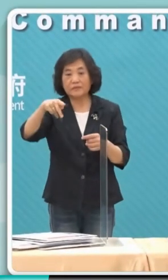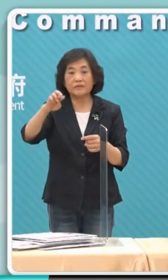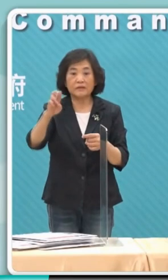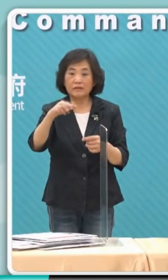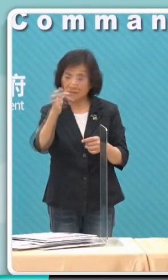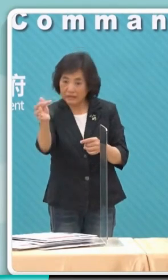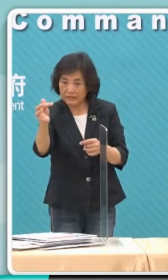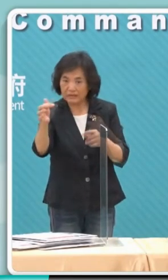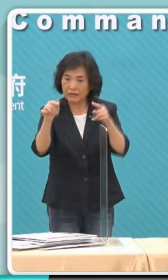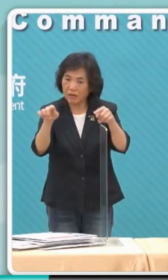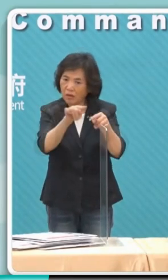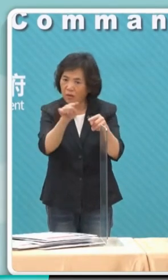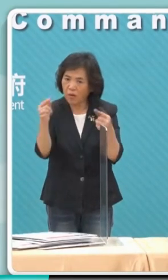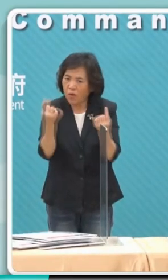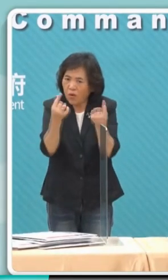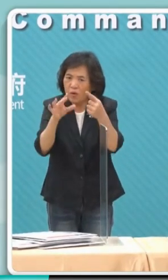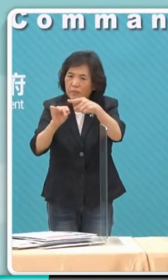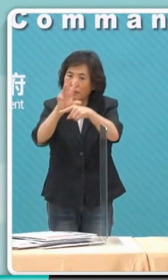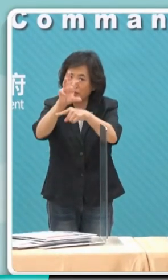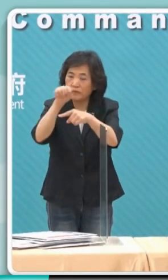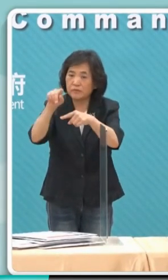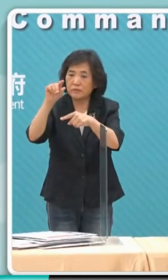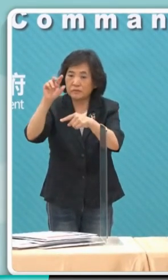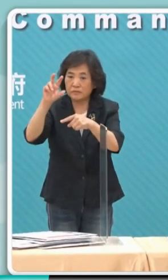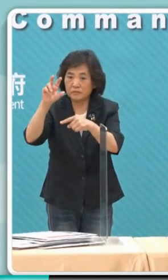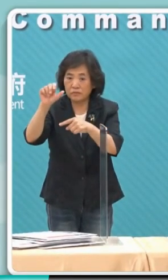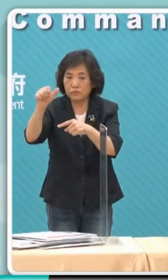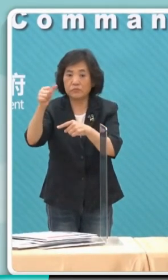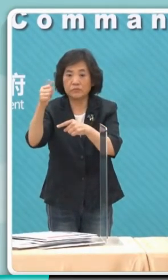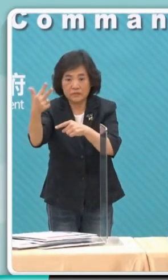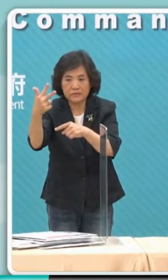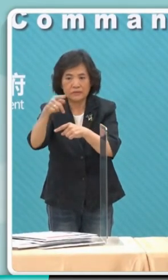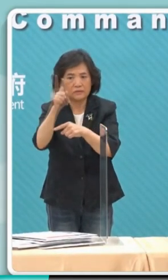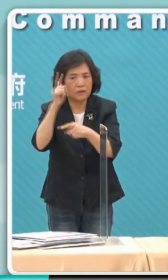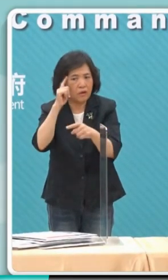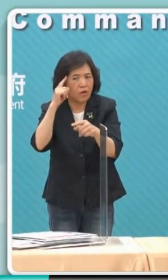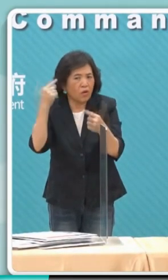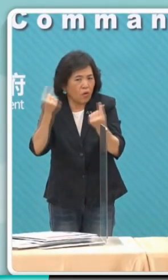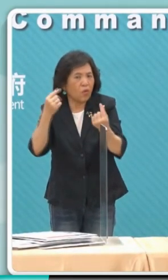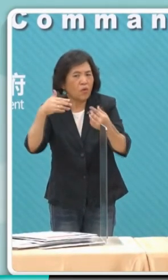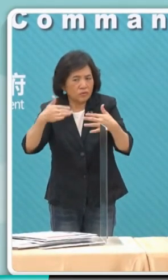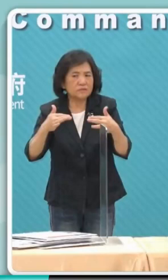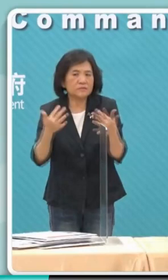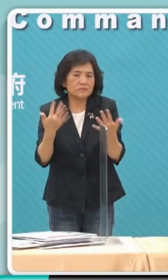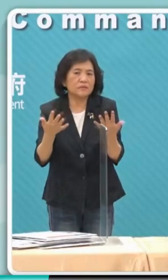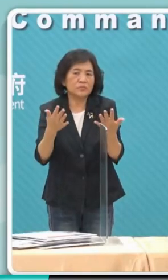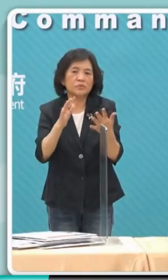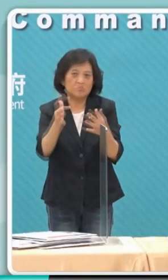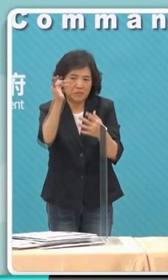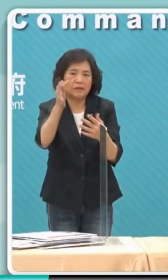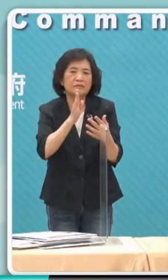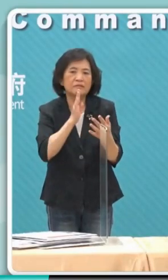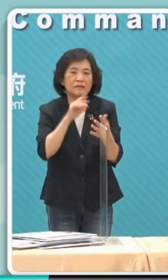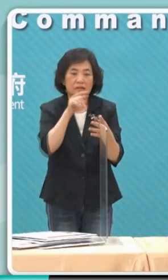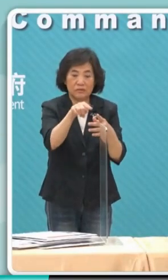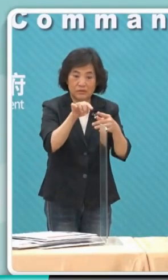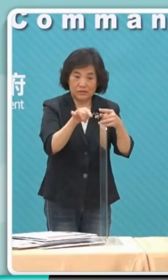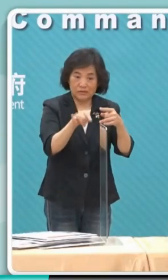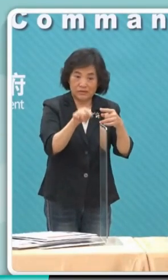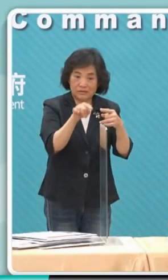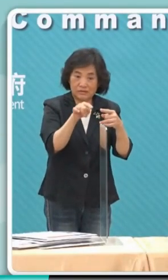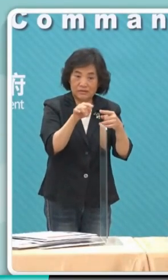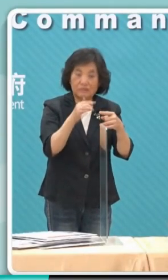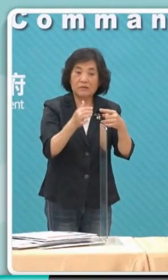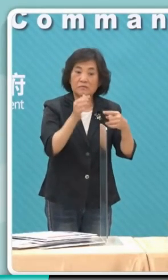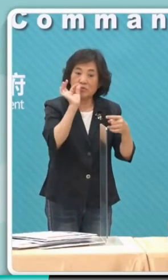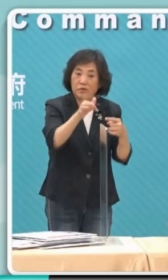达88.57%，也就是说快筛阳性90%大概就是确诊 PCR 阳性。那确